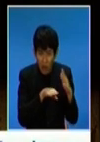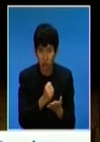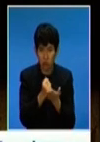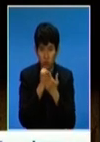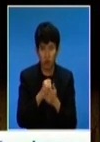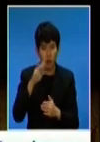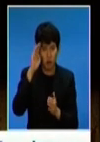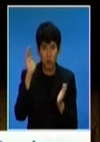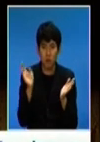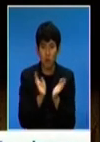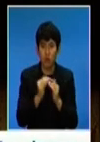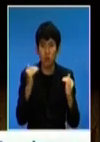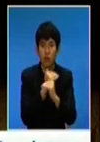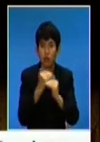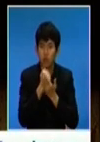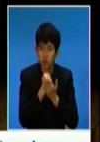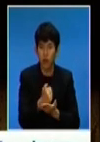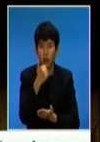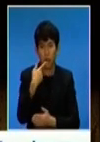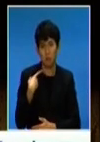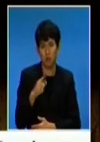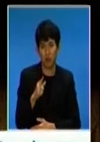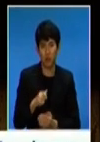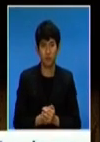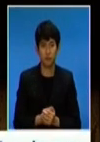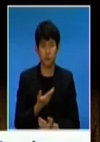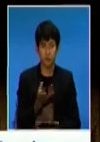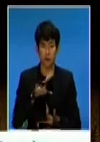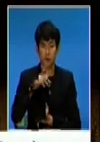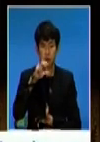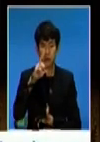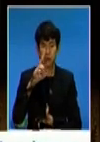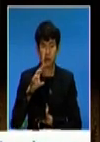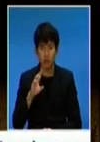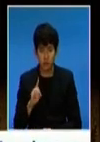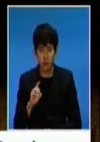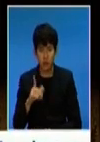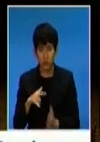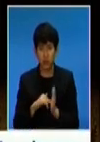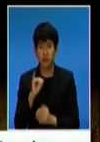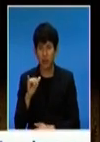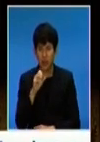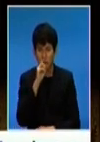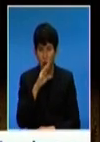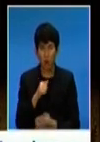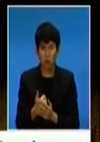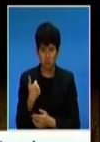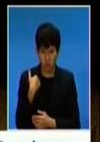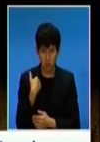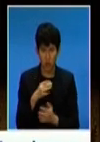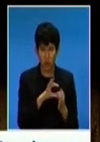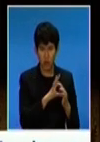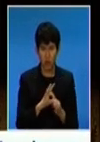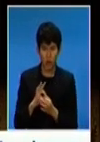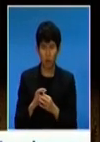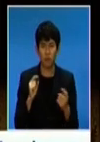ขันวินัยจราจรท่านชิดชัยวรรณสถิตอาจารย์ใหญ่ผมเองก็พูดว่ามันจะมีผลไปในเรื่องอาชญากรรม